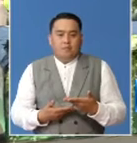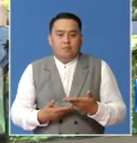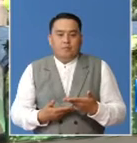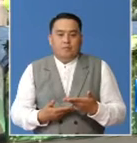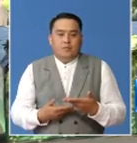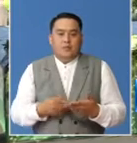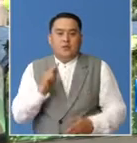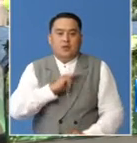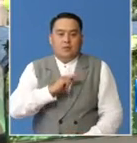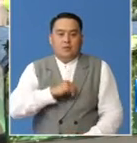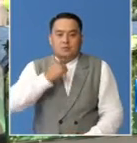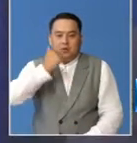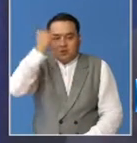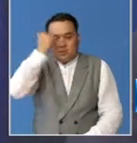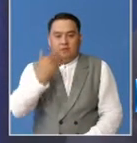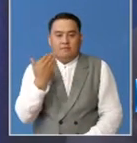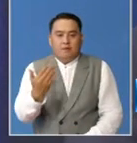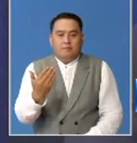на работу. Спасибо вам.